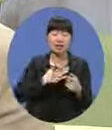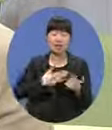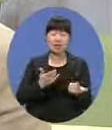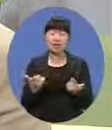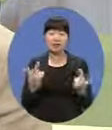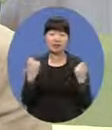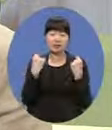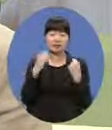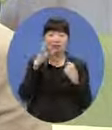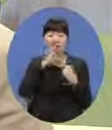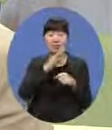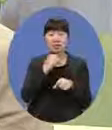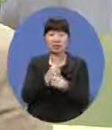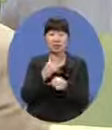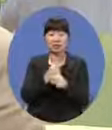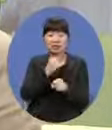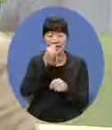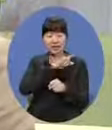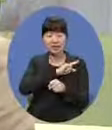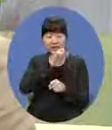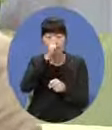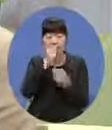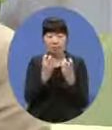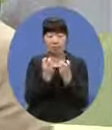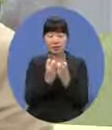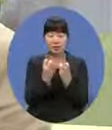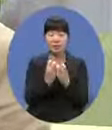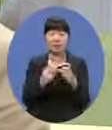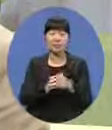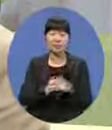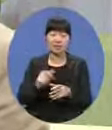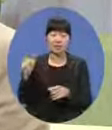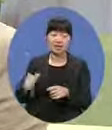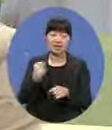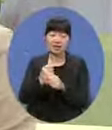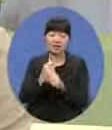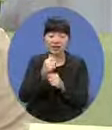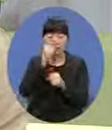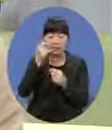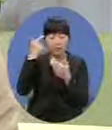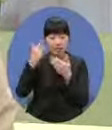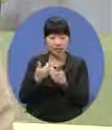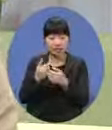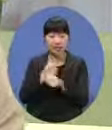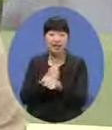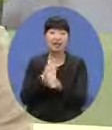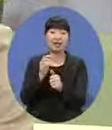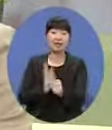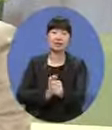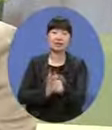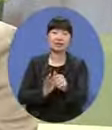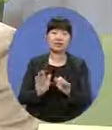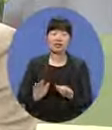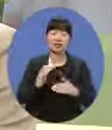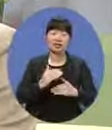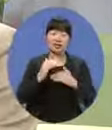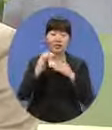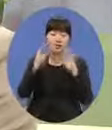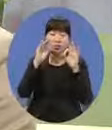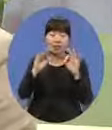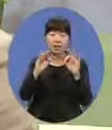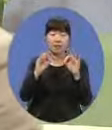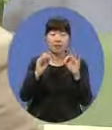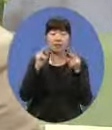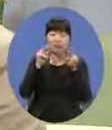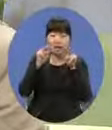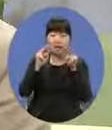힘을 악화시키는 약화시키는 제일 좋은 방법이고요 강화시키는 건 이제 반대로 하면 되죠 무슨 얘기냐면 과정에 대해서 자꾸